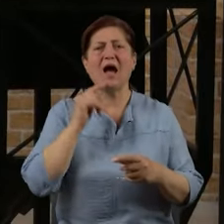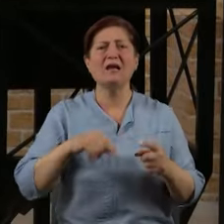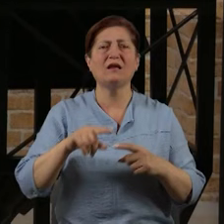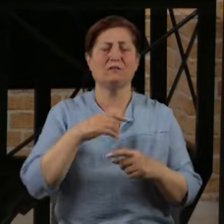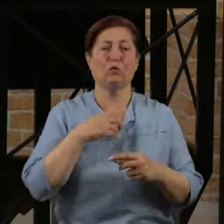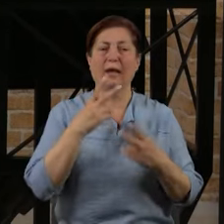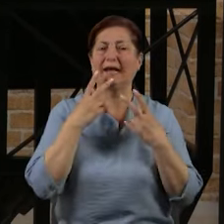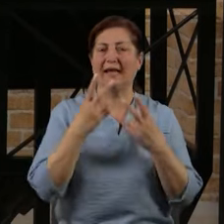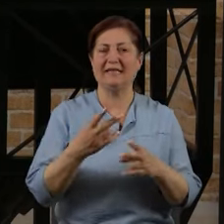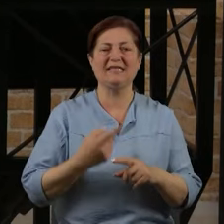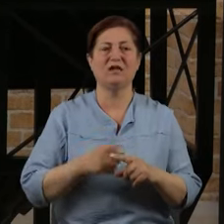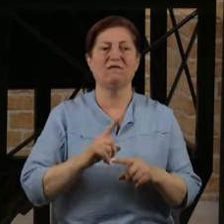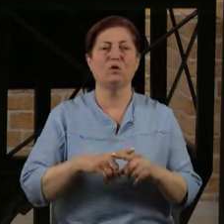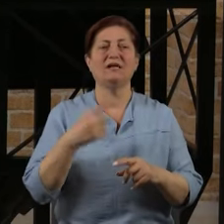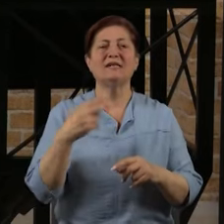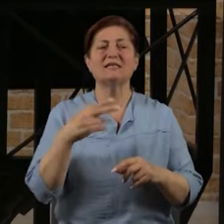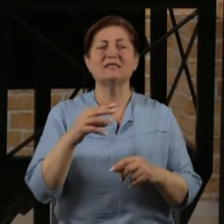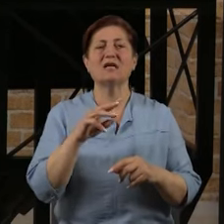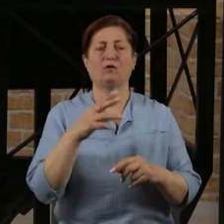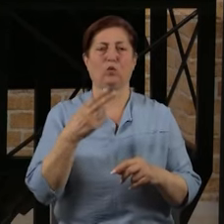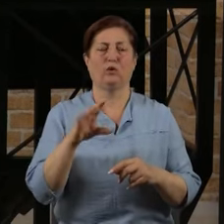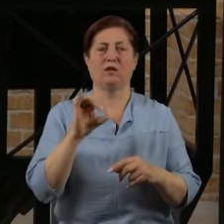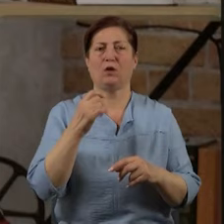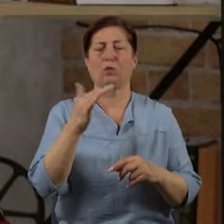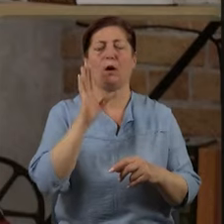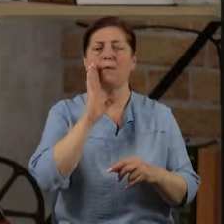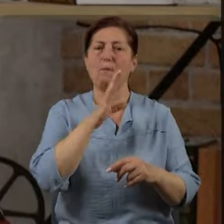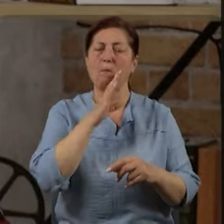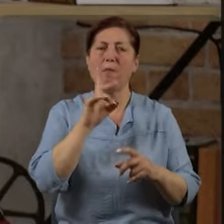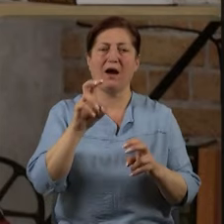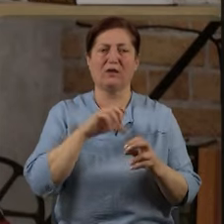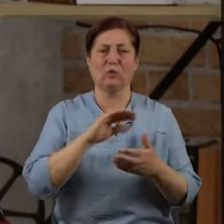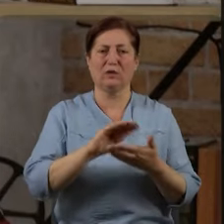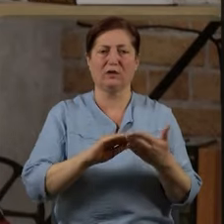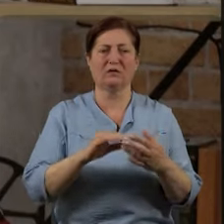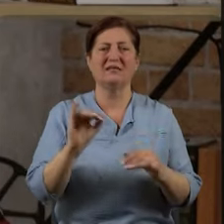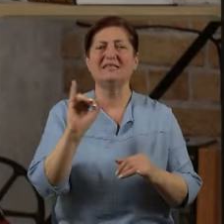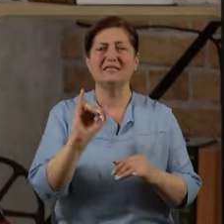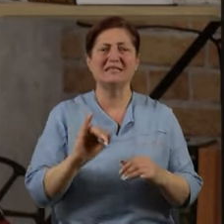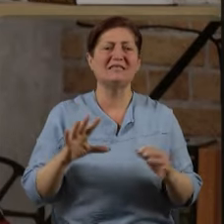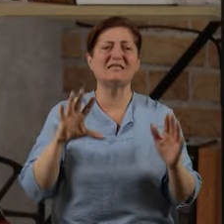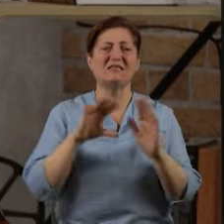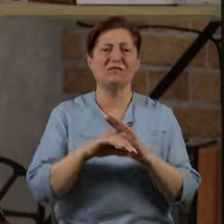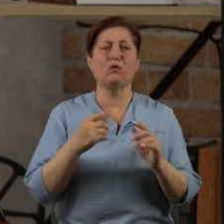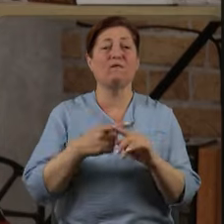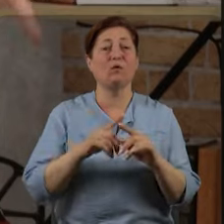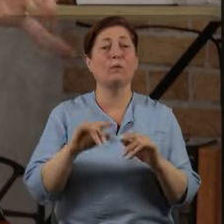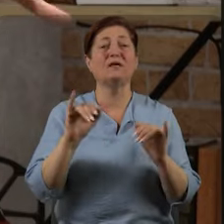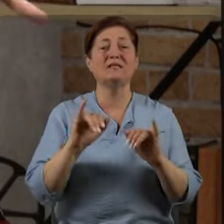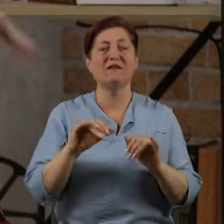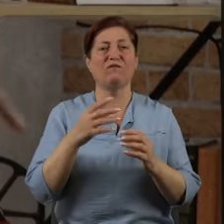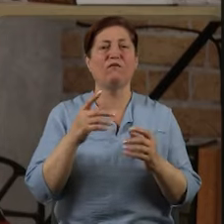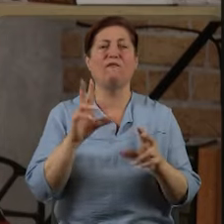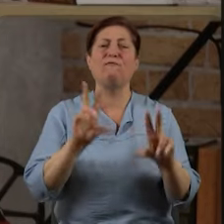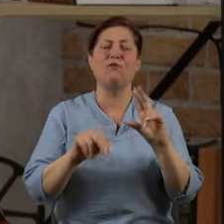մենք կտեսնենք, որ 20-րդ դարասկզբին մեր մայրերգությունը ոչ միայն ձևավորվեց, այլ նաեւ ձևավորվեց որոշակի